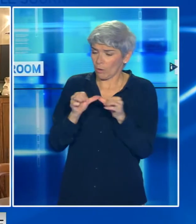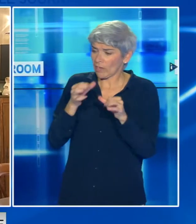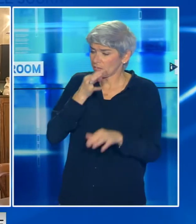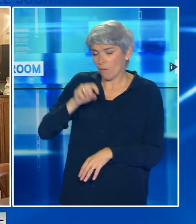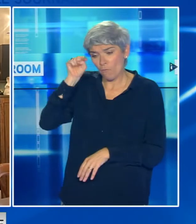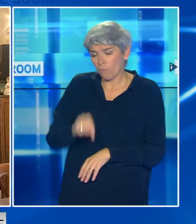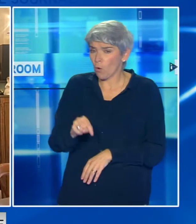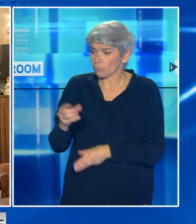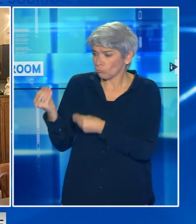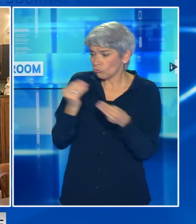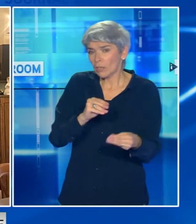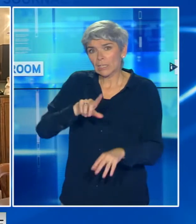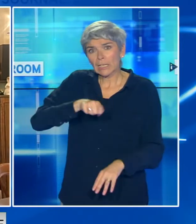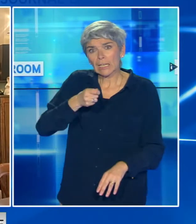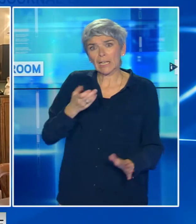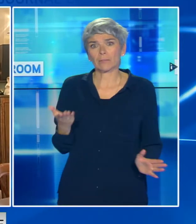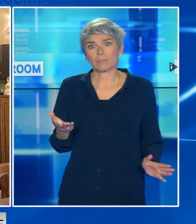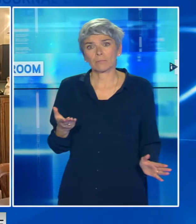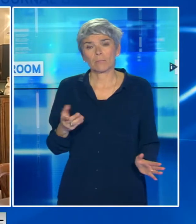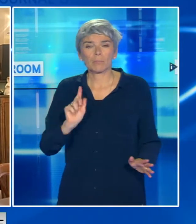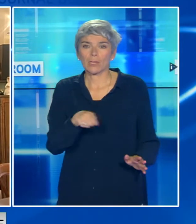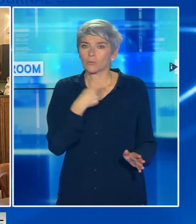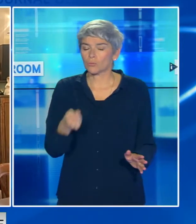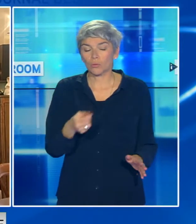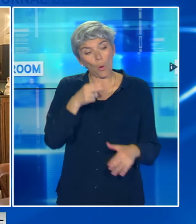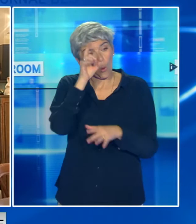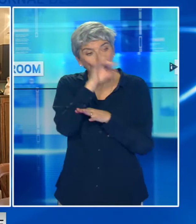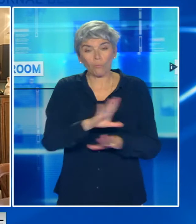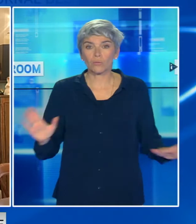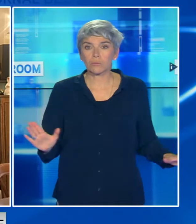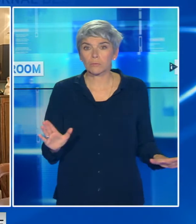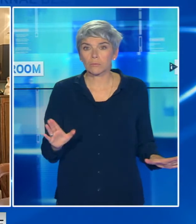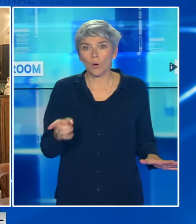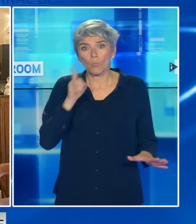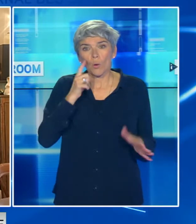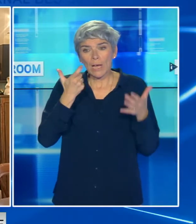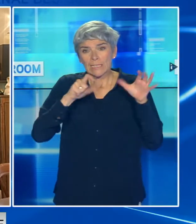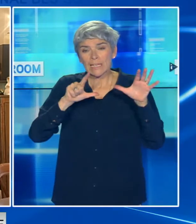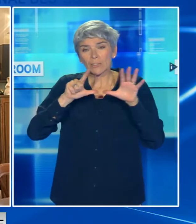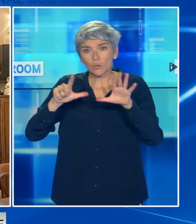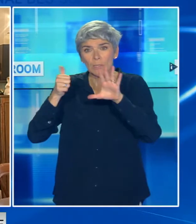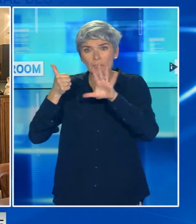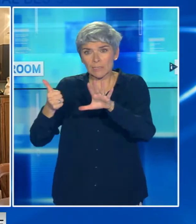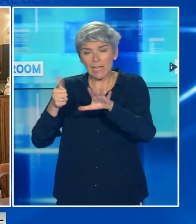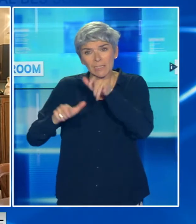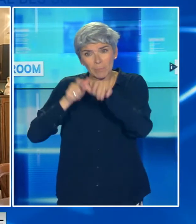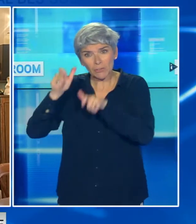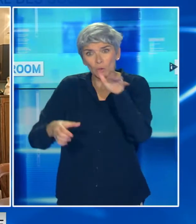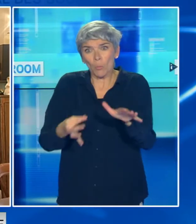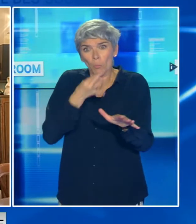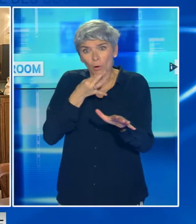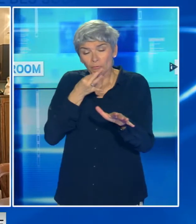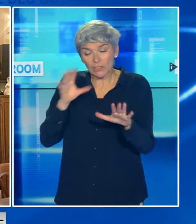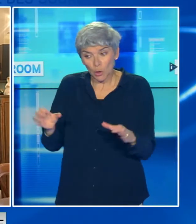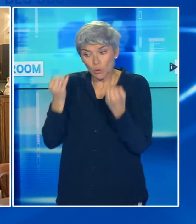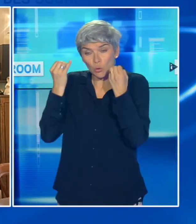donc de rendre les clés du local. Bien sûr, nous avons dit non. Sur Hayange, il y a 776 personnes qui sont bénéficiaires du secours populaire